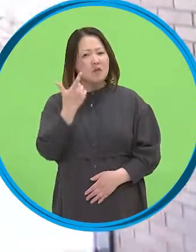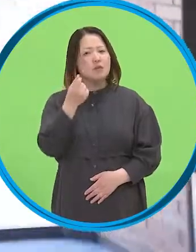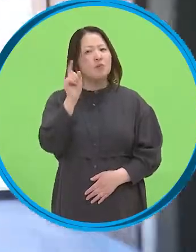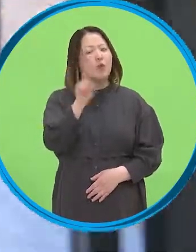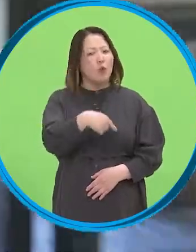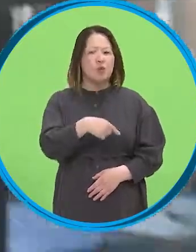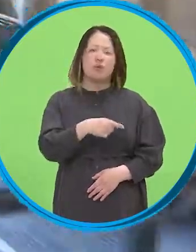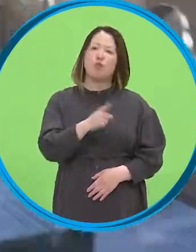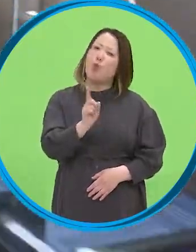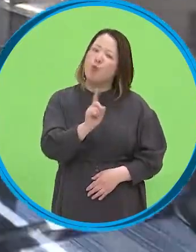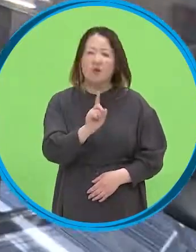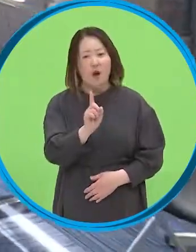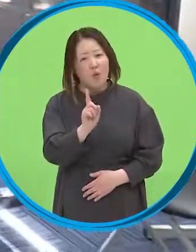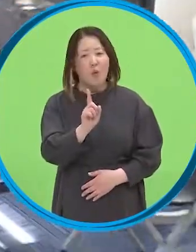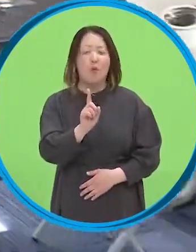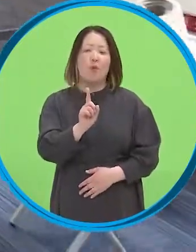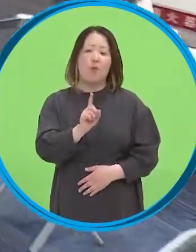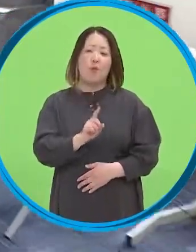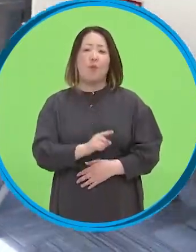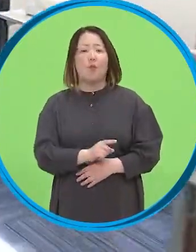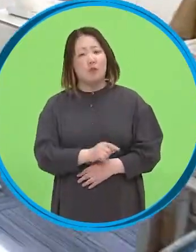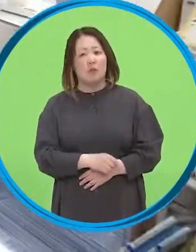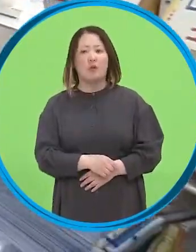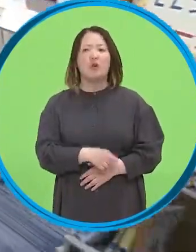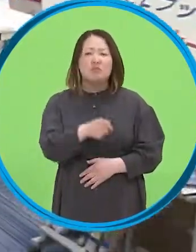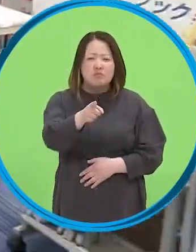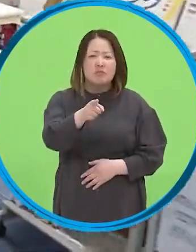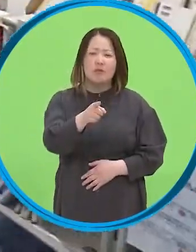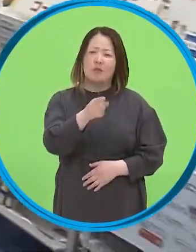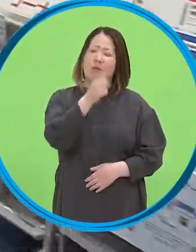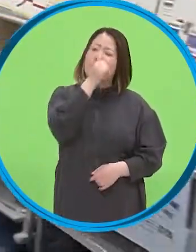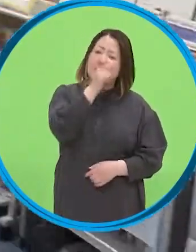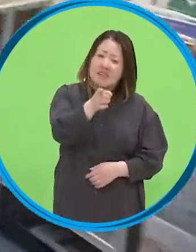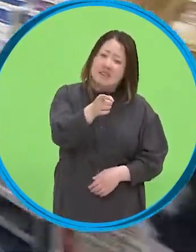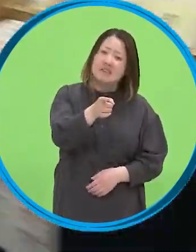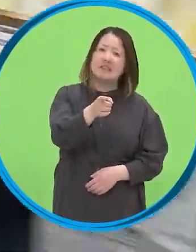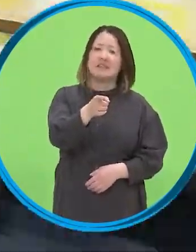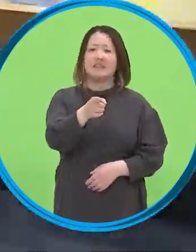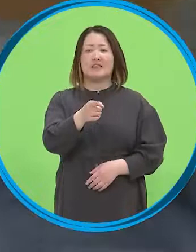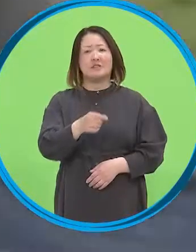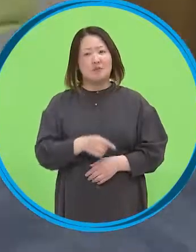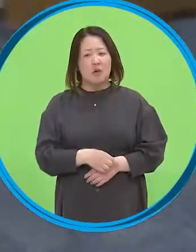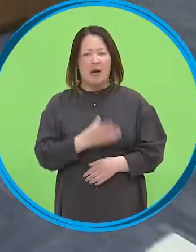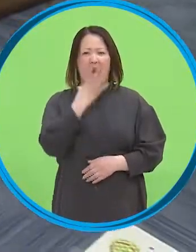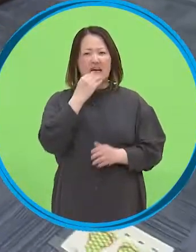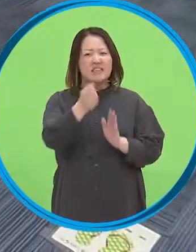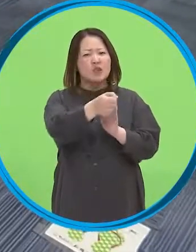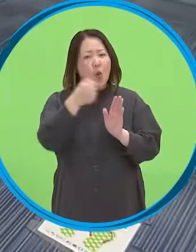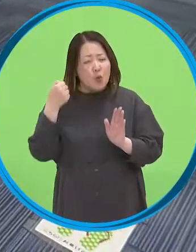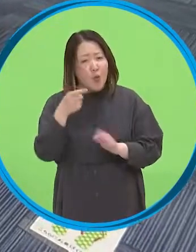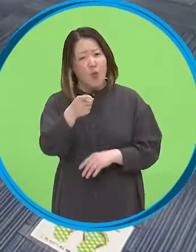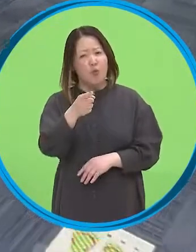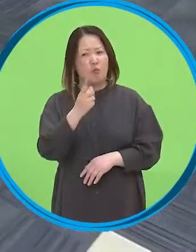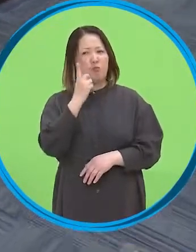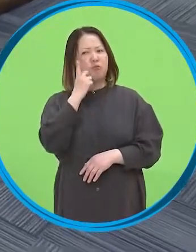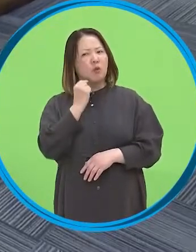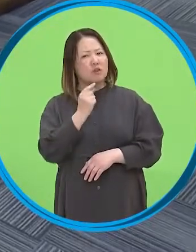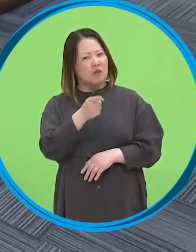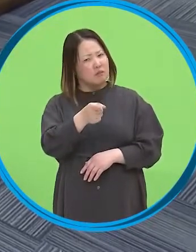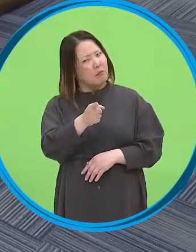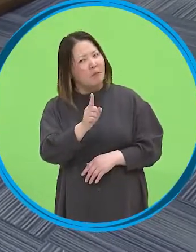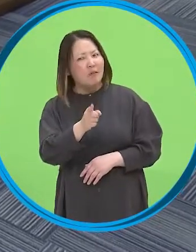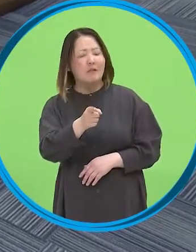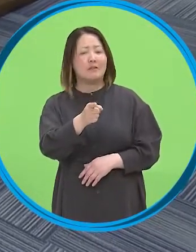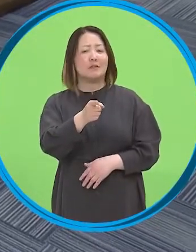ワンダフルものってどれだろう。ん？ What's this? え、そこ？もしかしてこれ？